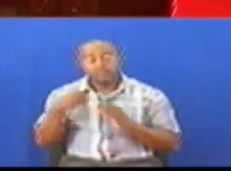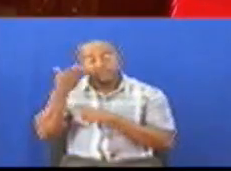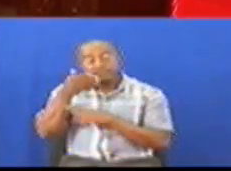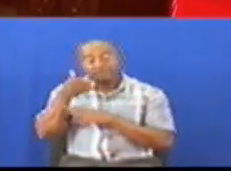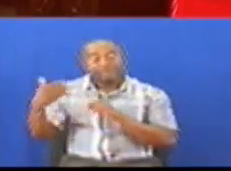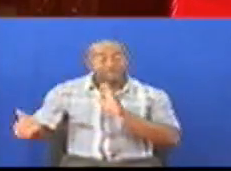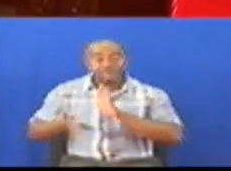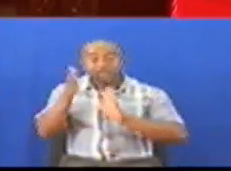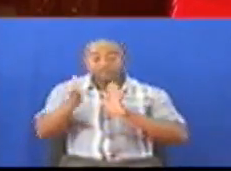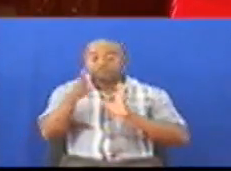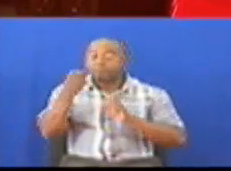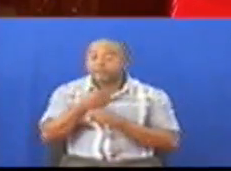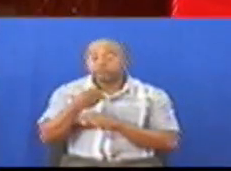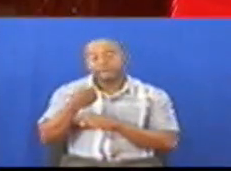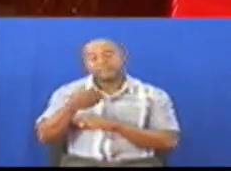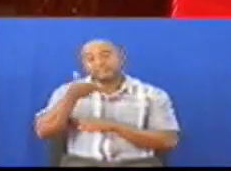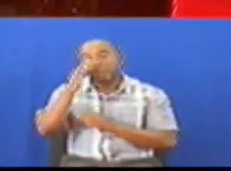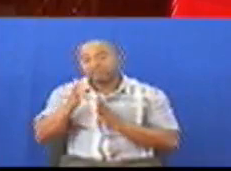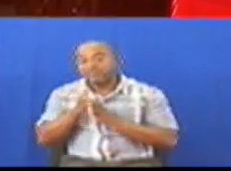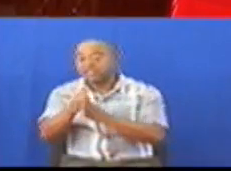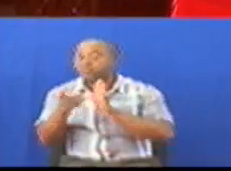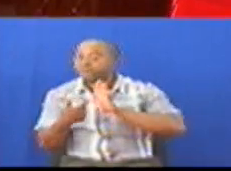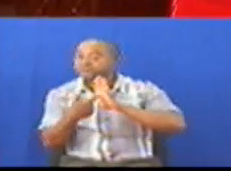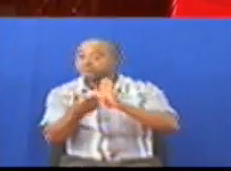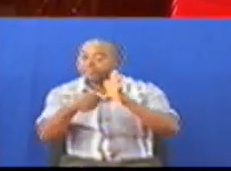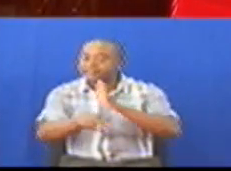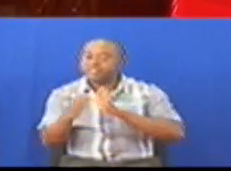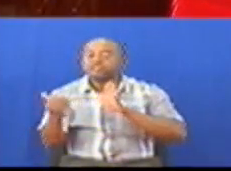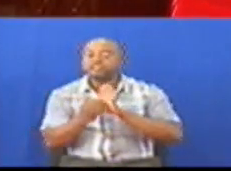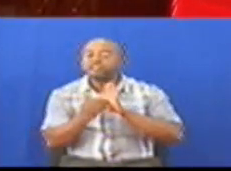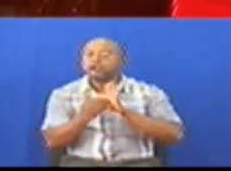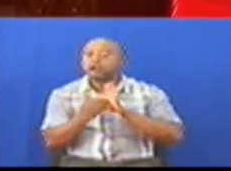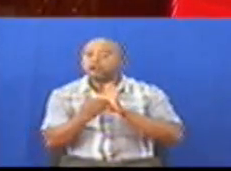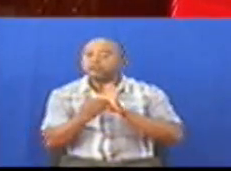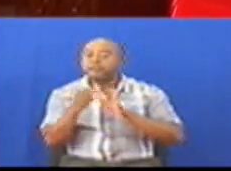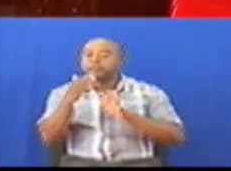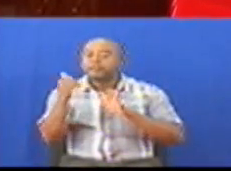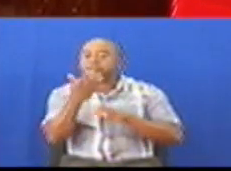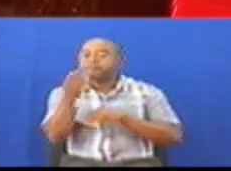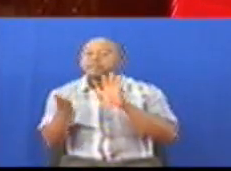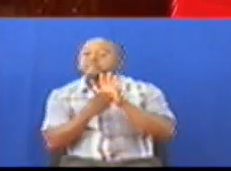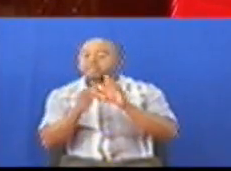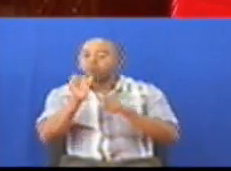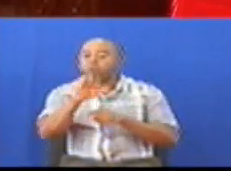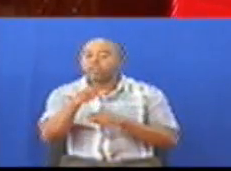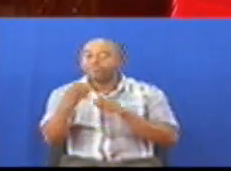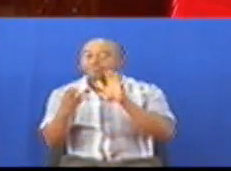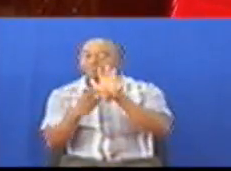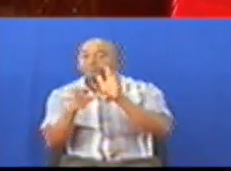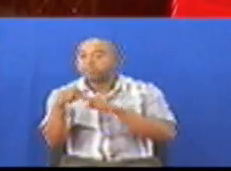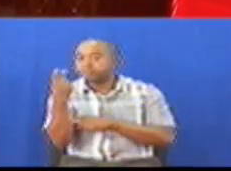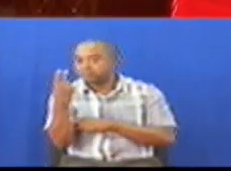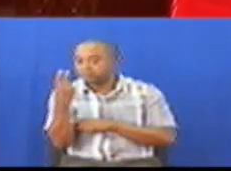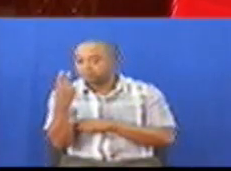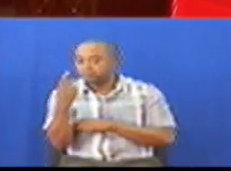vimeainishwa katika vifungu 6 na 7 na 9 vya sheria ya fedha za serikali za mitaa namba 9 ya mwaka 1982, yani the Local Government